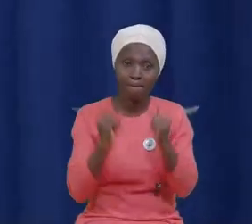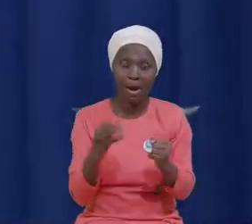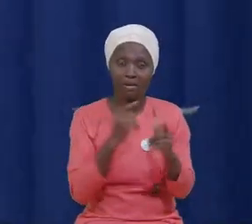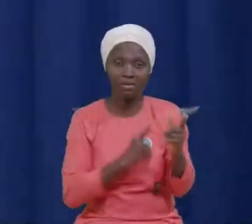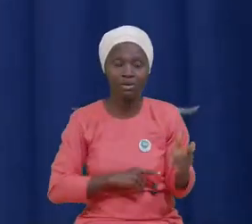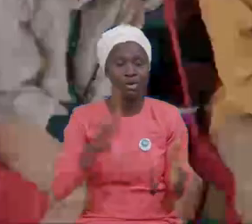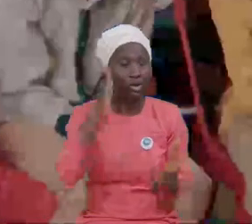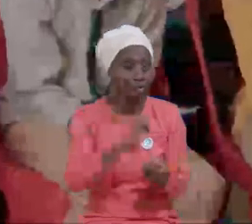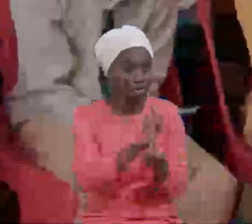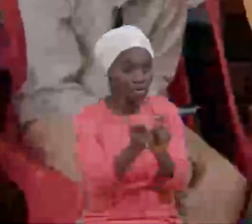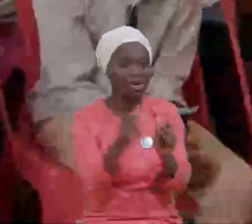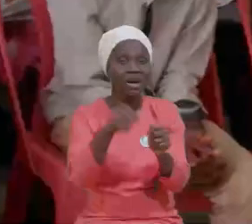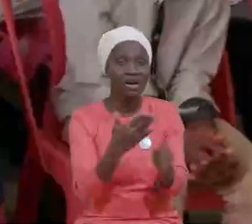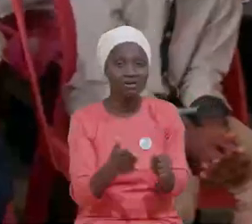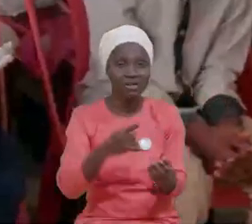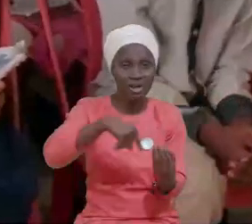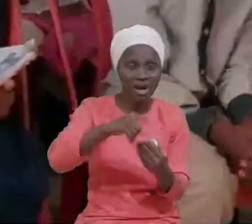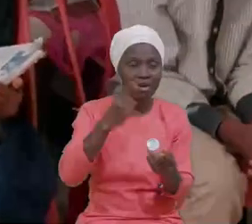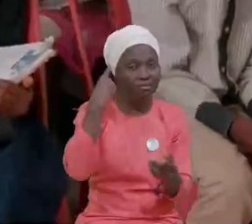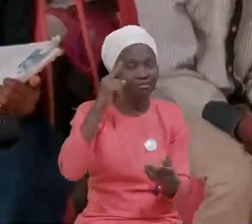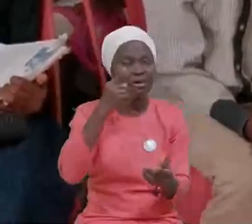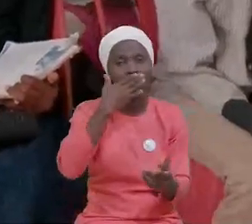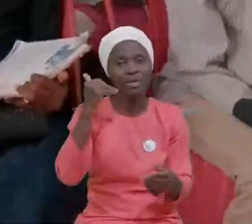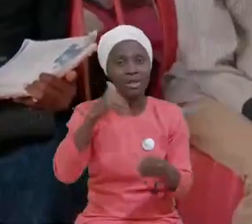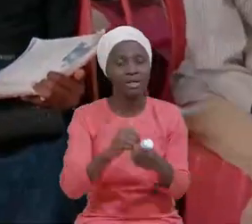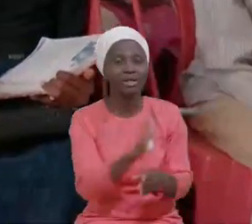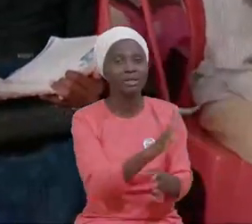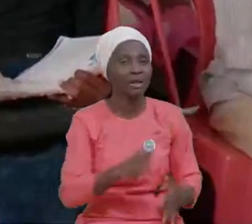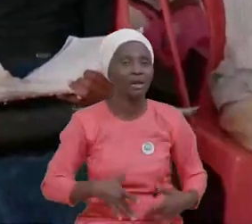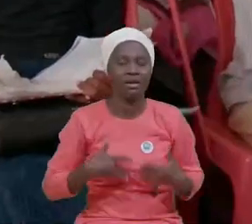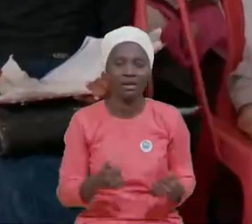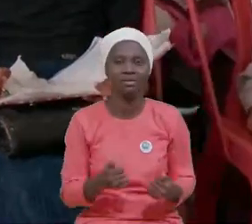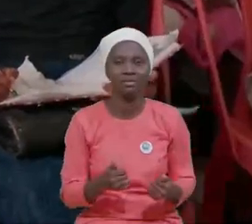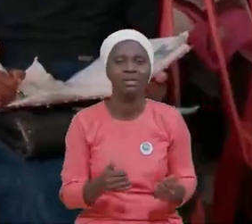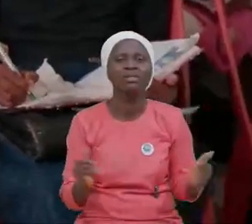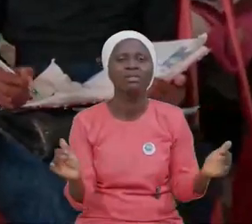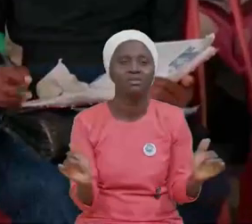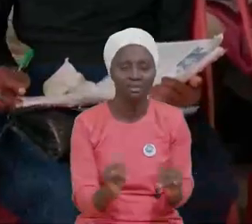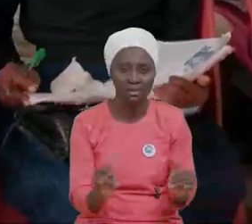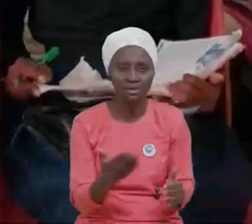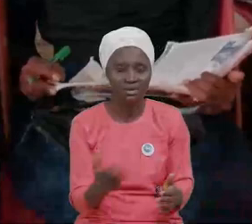Seigneur va tout changer pour le mieux dans leur vie. La même chose.